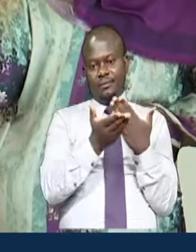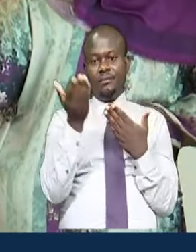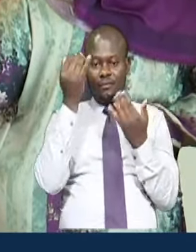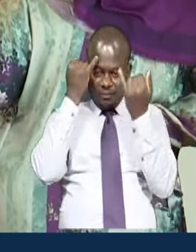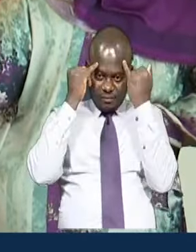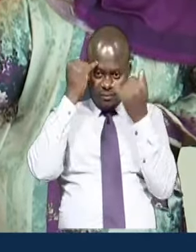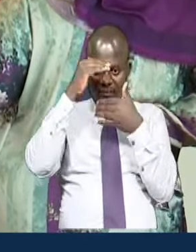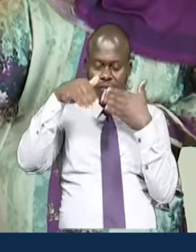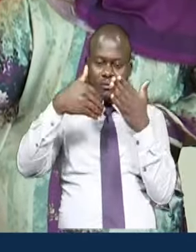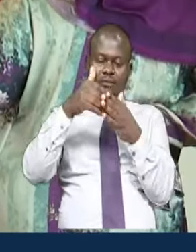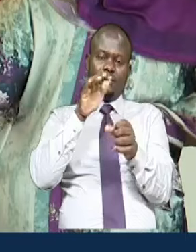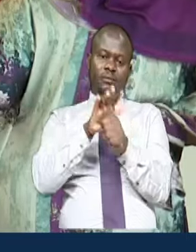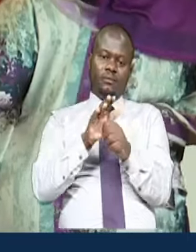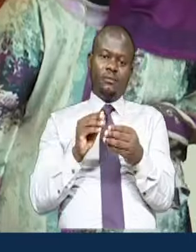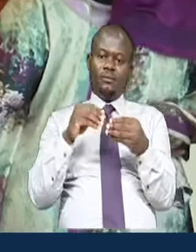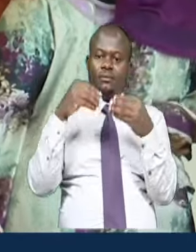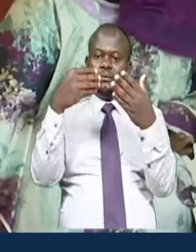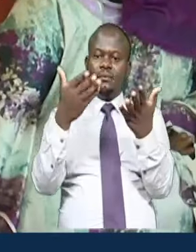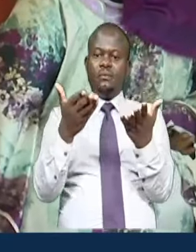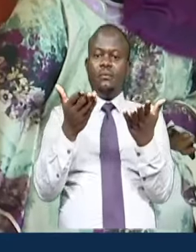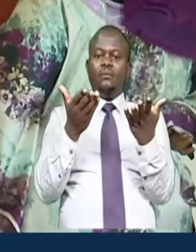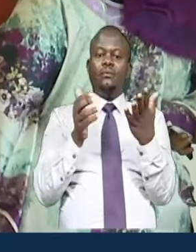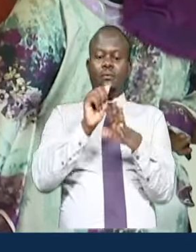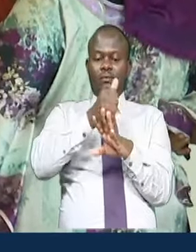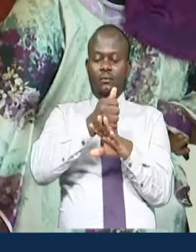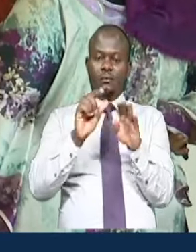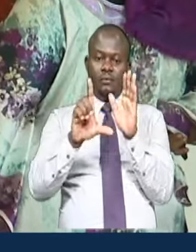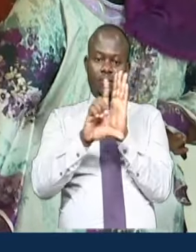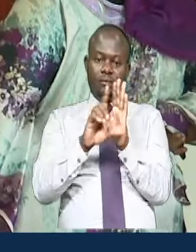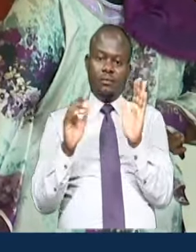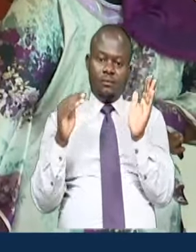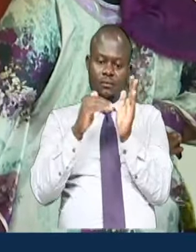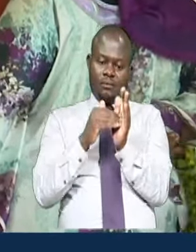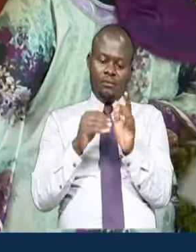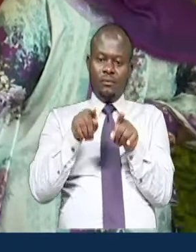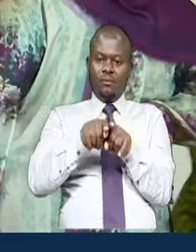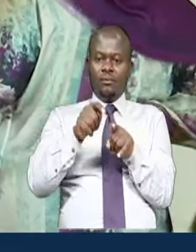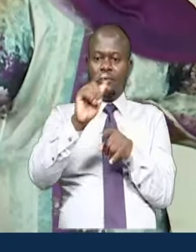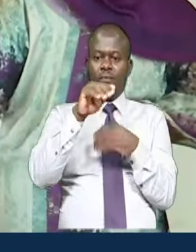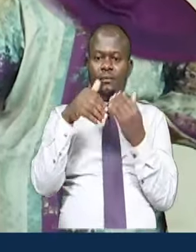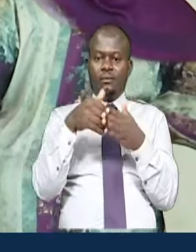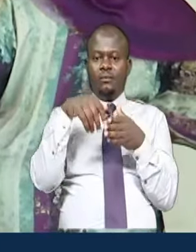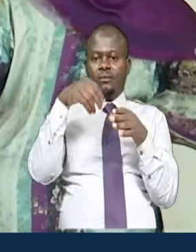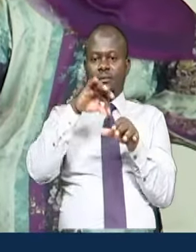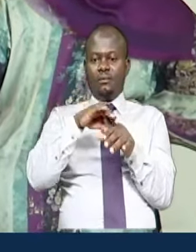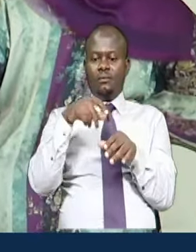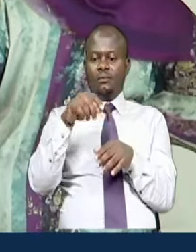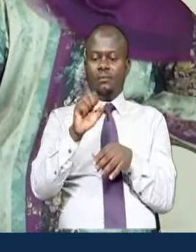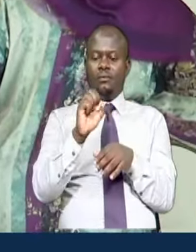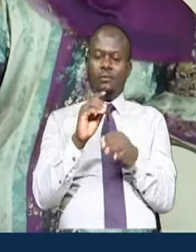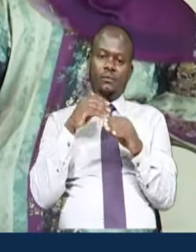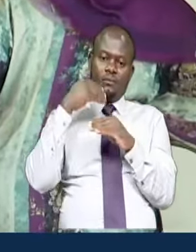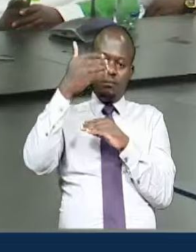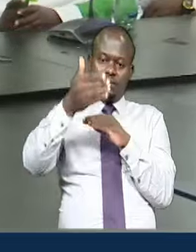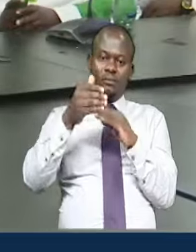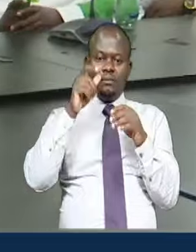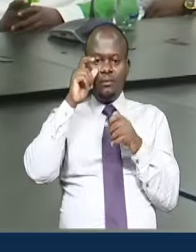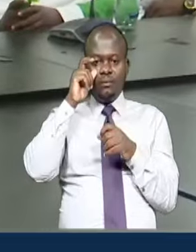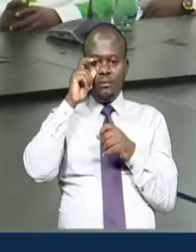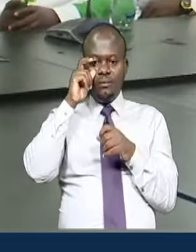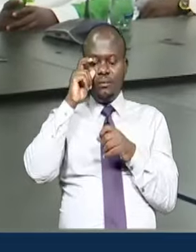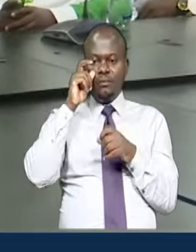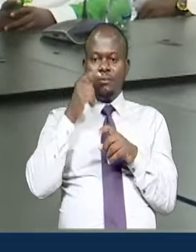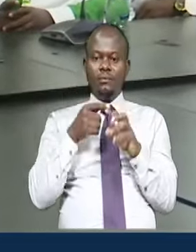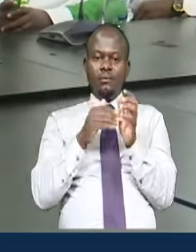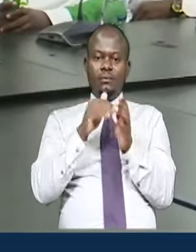byinshi bitambukira mu gushyiraho amategeko mu kuba guverinoma ikora, bazongera nabwo bagatora PSD nyuma yo gutora umukandida wacu Paul Kagame. Ku gicamunsi